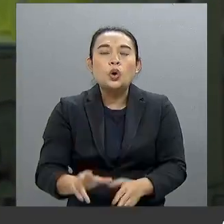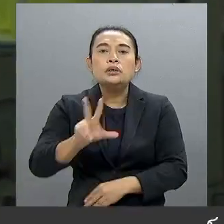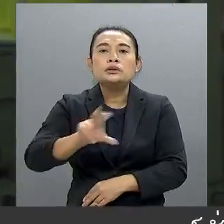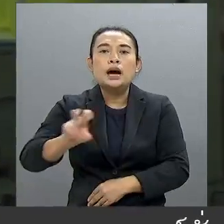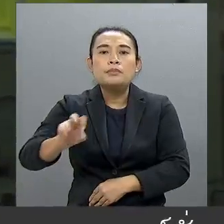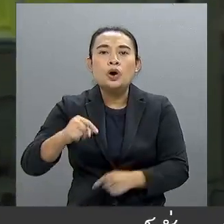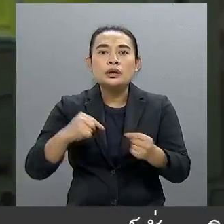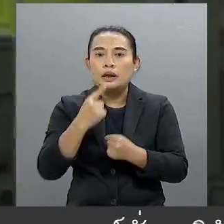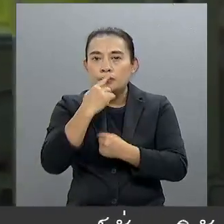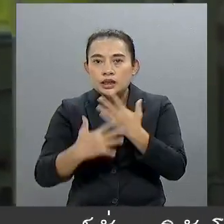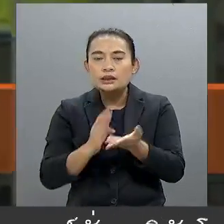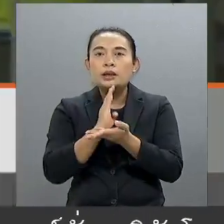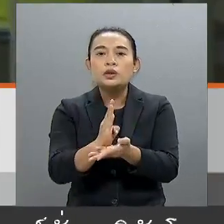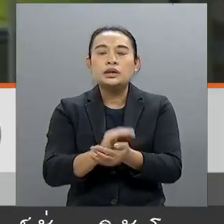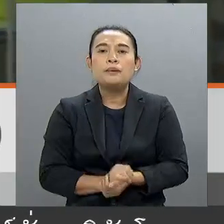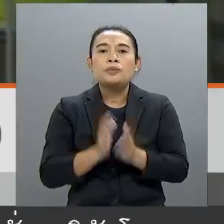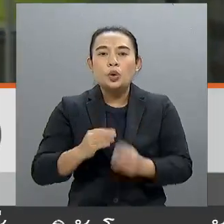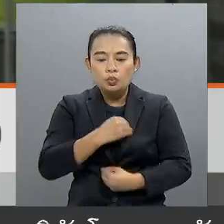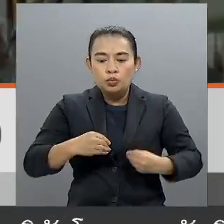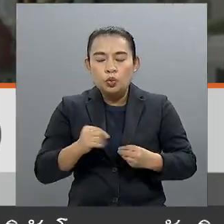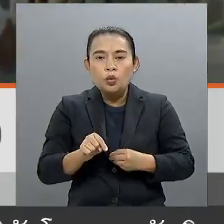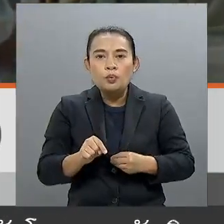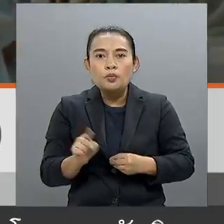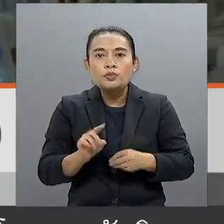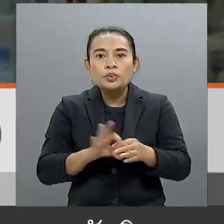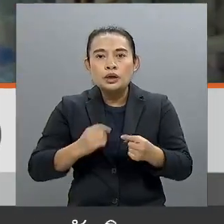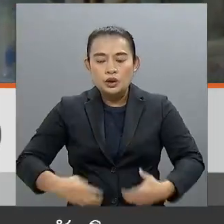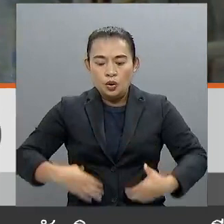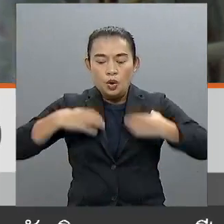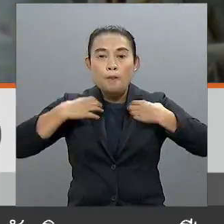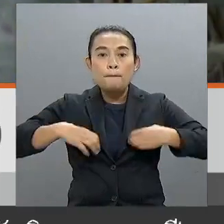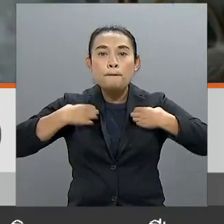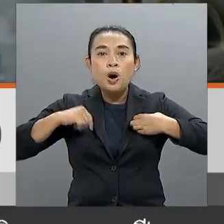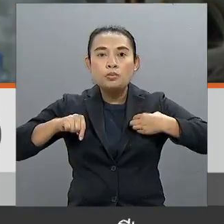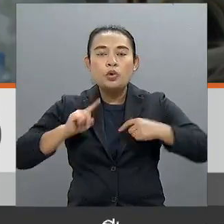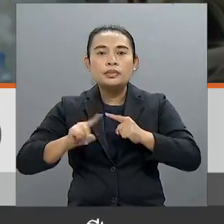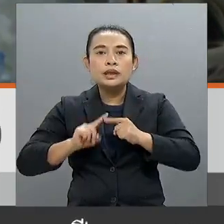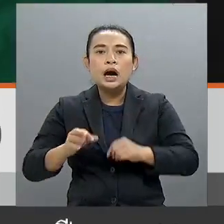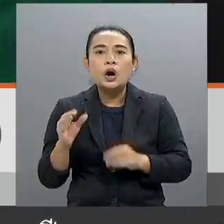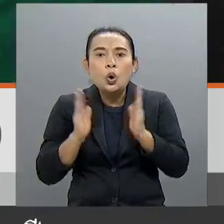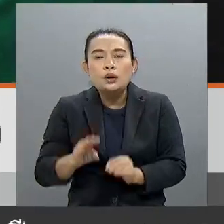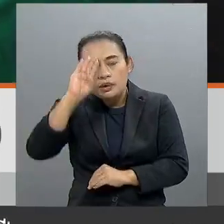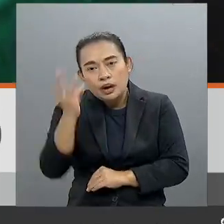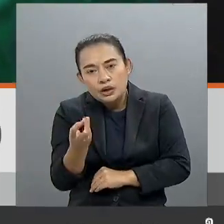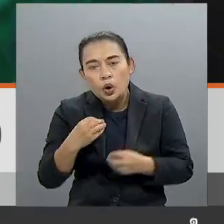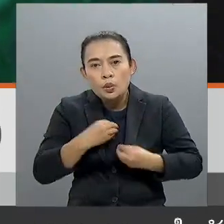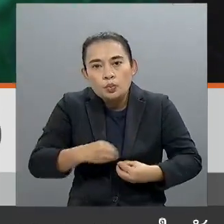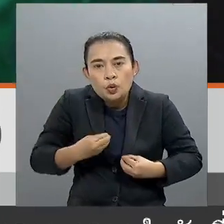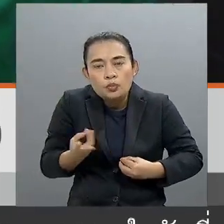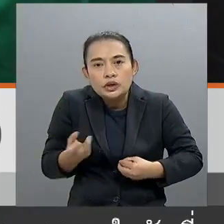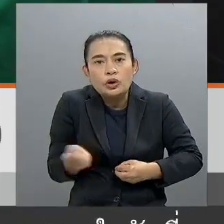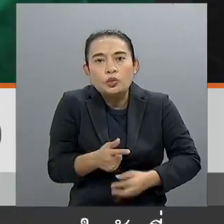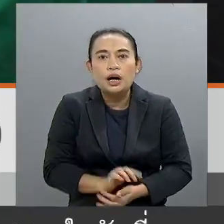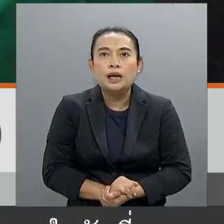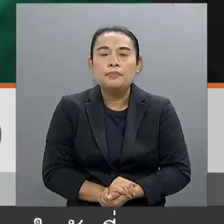จะสูงในคนที่มีอาการมากอย่างเช่นมีอาการปอดบวมคนที่มีอาการน้อยภูมิต้านทานจะต่ำกว่าและมีจำนวนหนึ่งที่ตรว